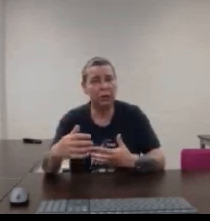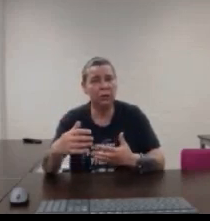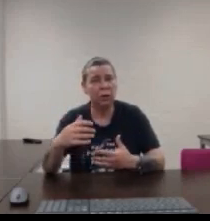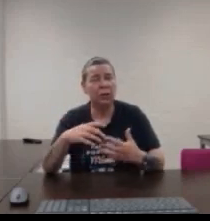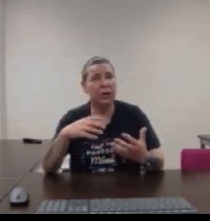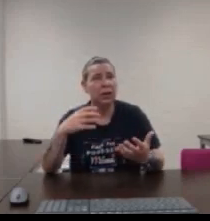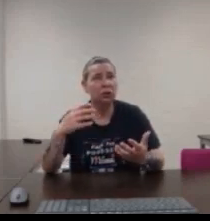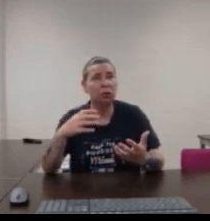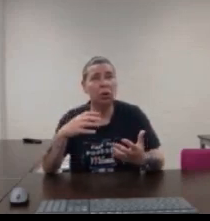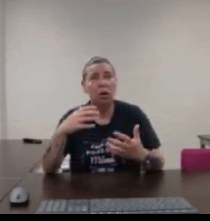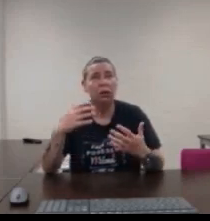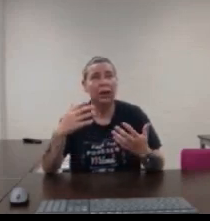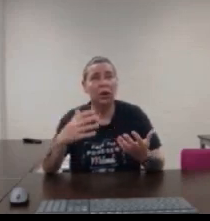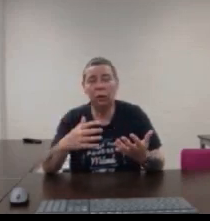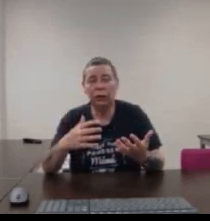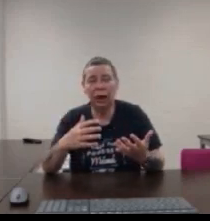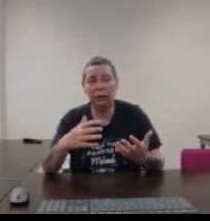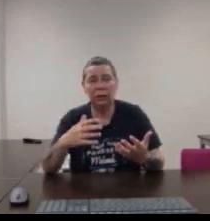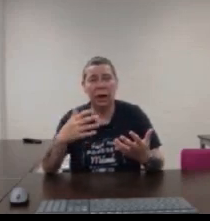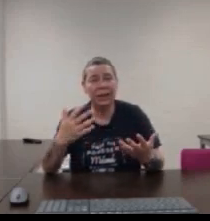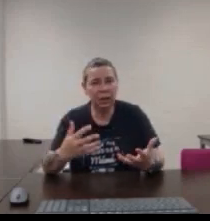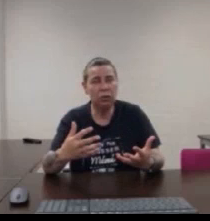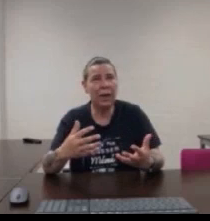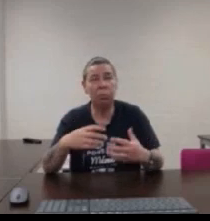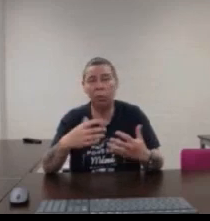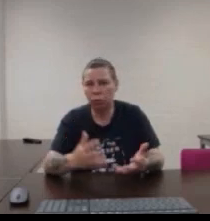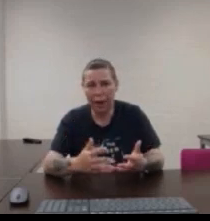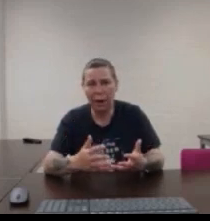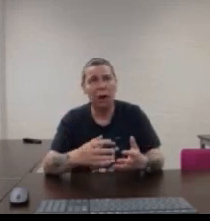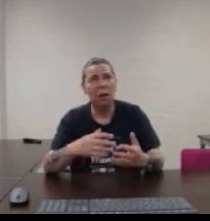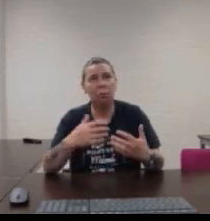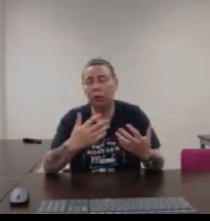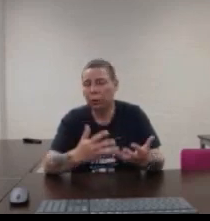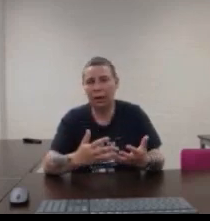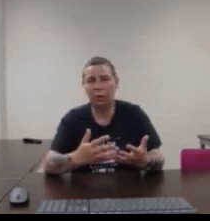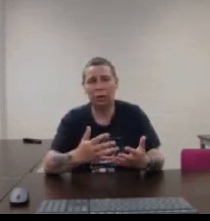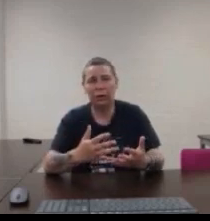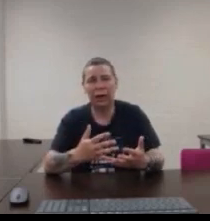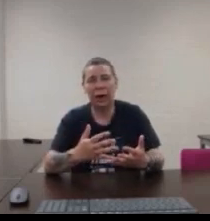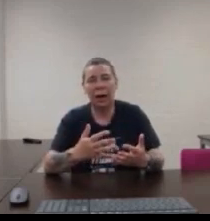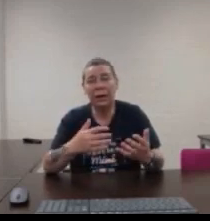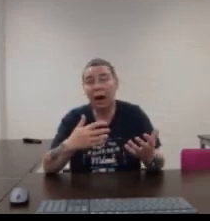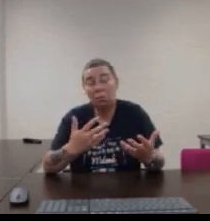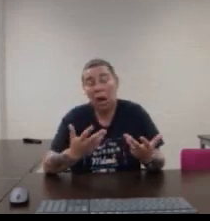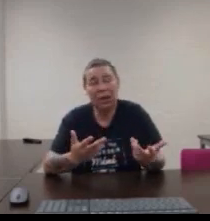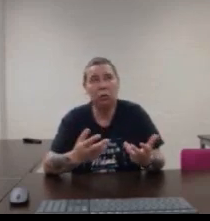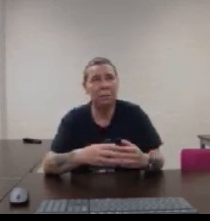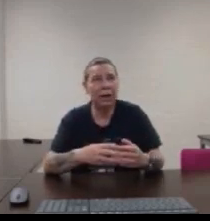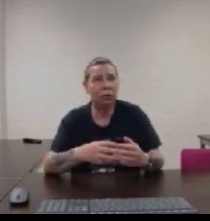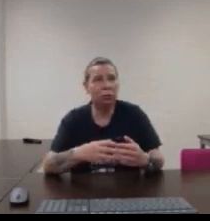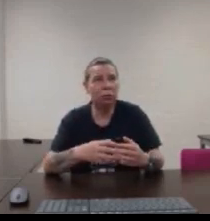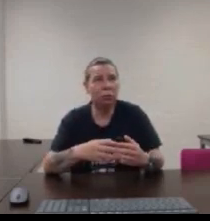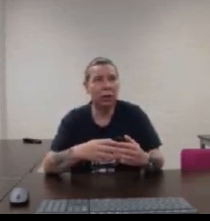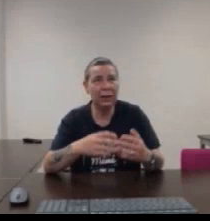durée d'exposition. C'est-à-dire que d'avoir des contraintes articulaires ponctuelles, potentiellement, ça amènera a